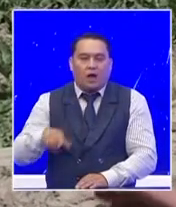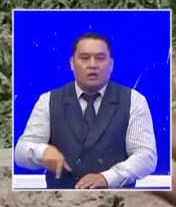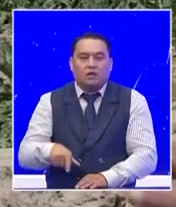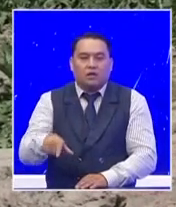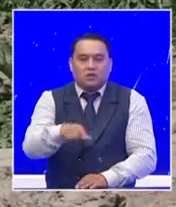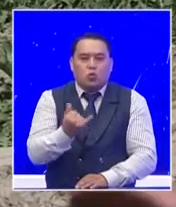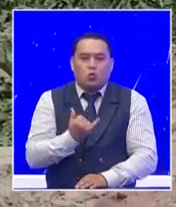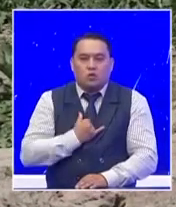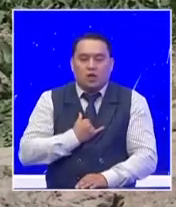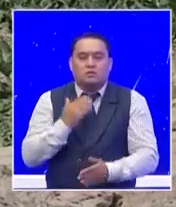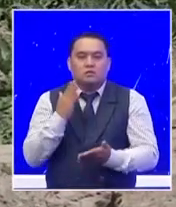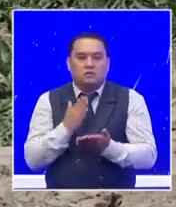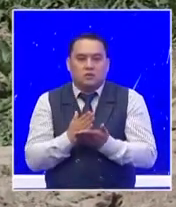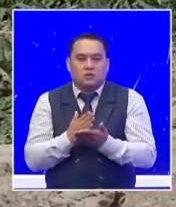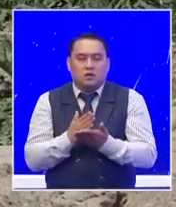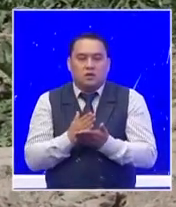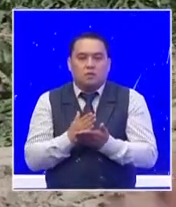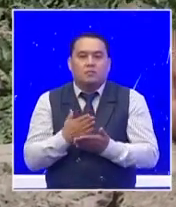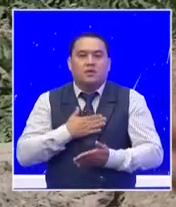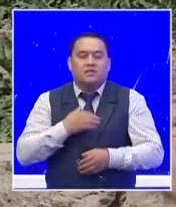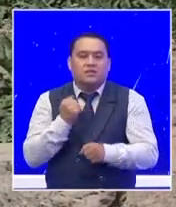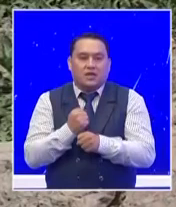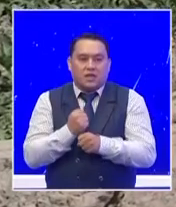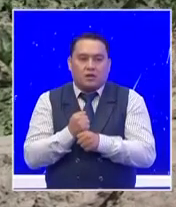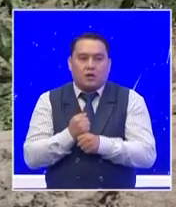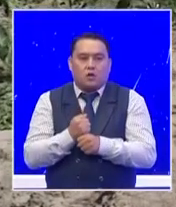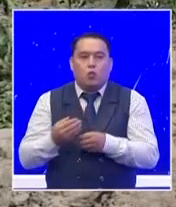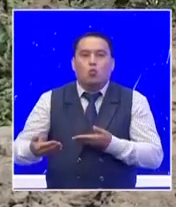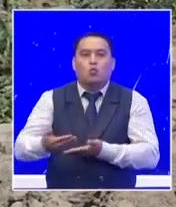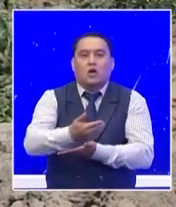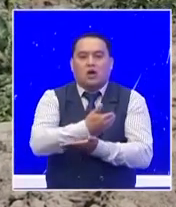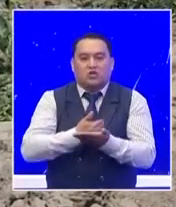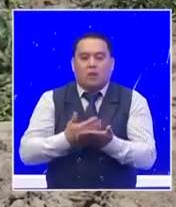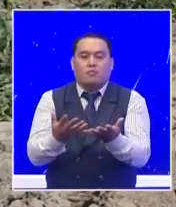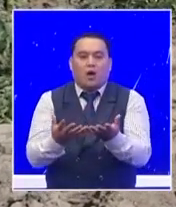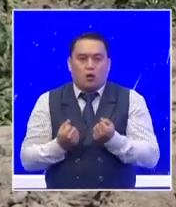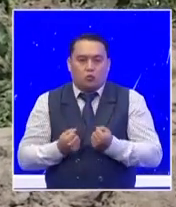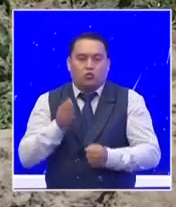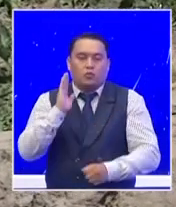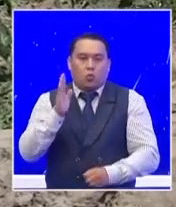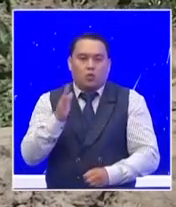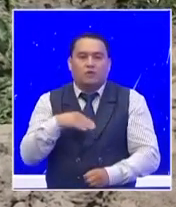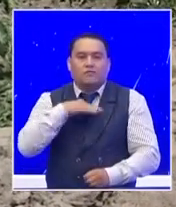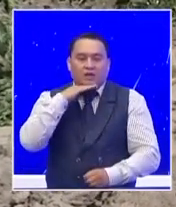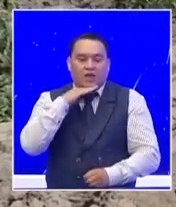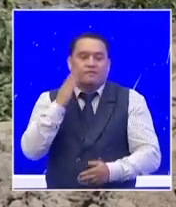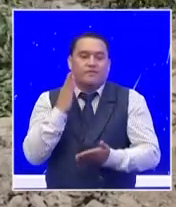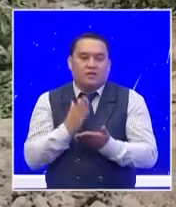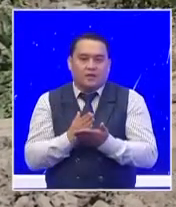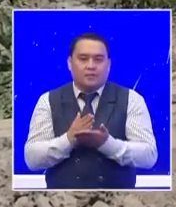нас вот они сказали, сейчас полив мы сделаем, урожай получим, я так думаю. Воды должно хватить в плотине. Мы